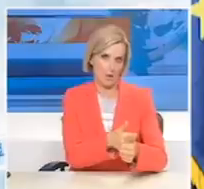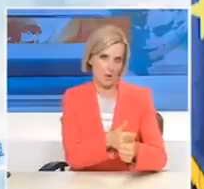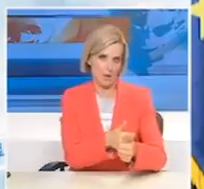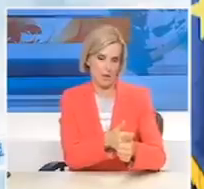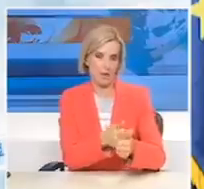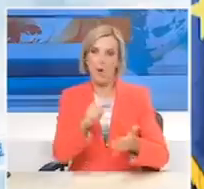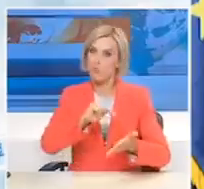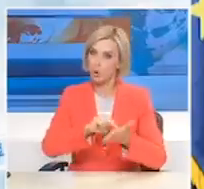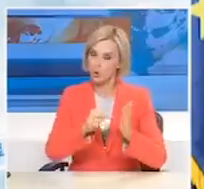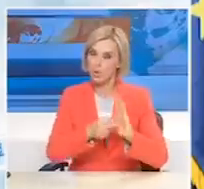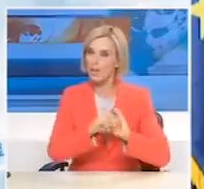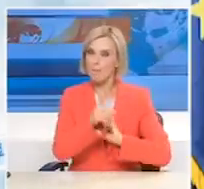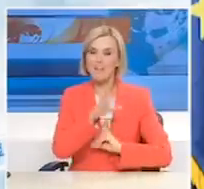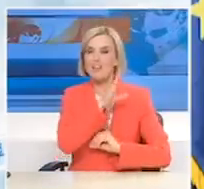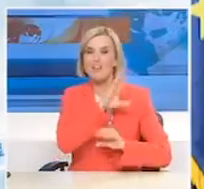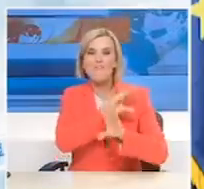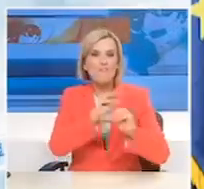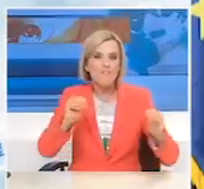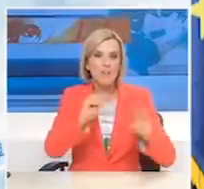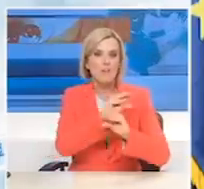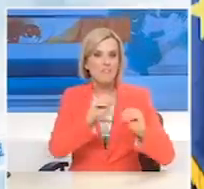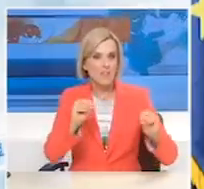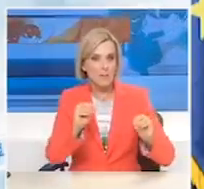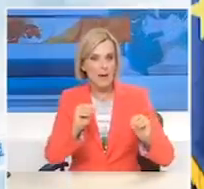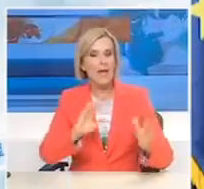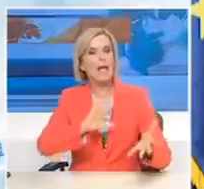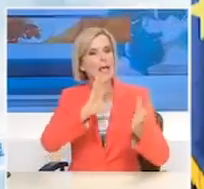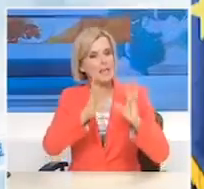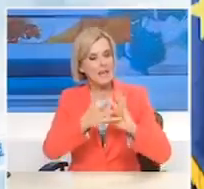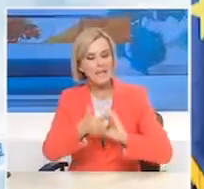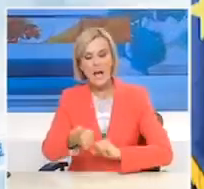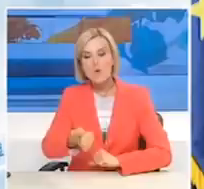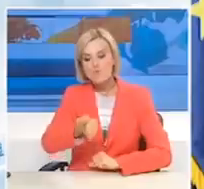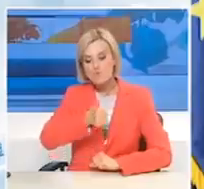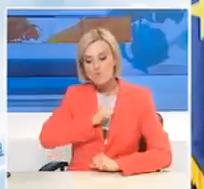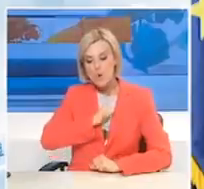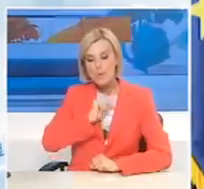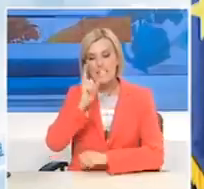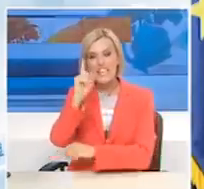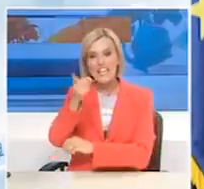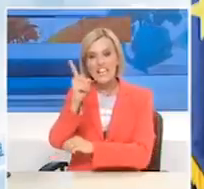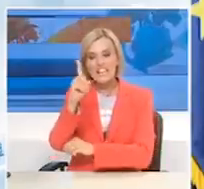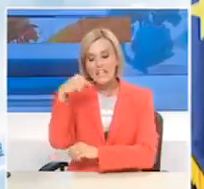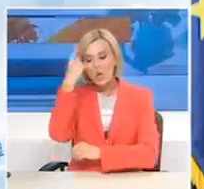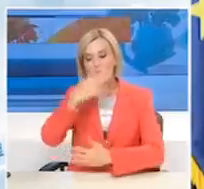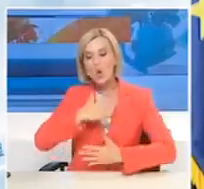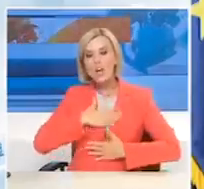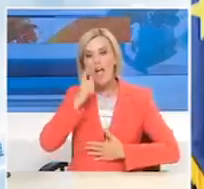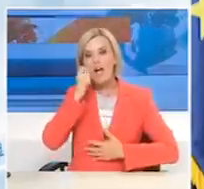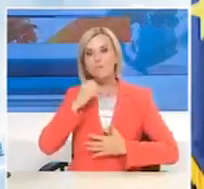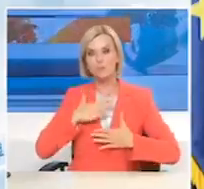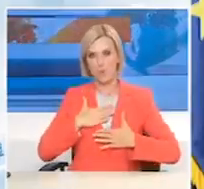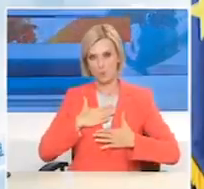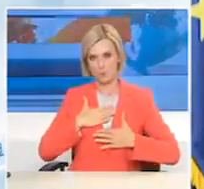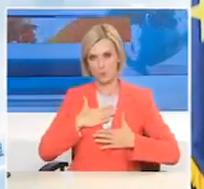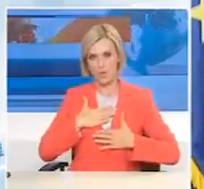δηλώσεις άπαντες, νομίζω το καλύτερο που έχουμε να κάνουμε είναι να κάνουμε γενικά αυτοκριτική για το τι κάναμε, όχι αφού